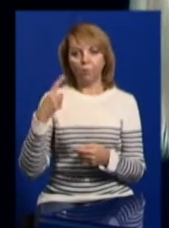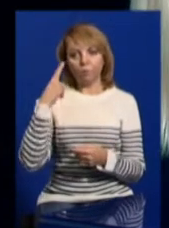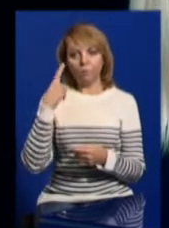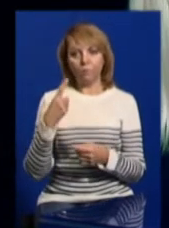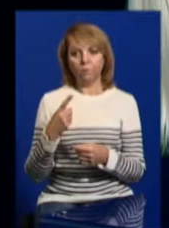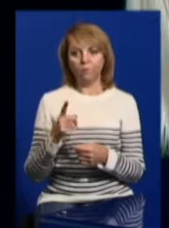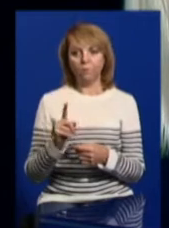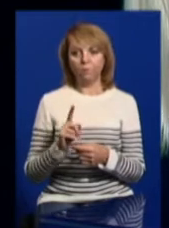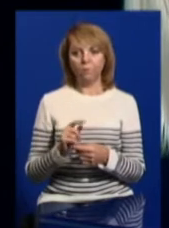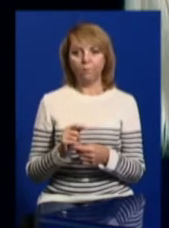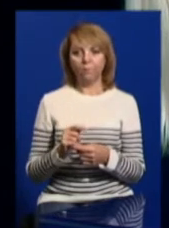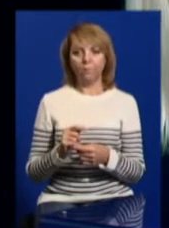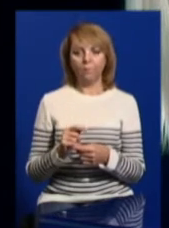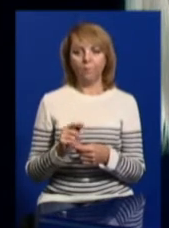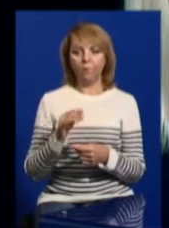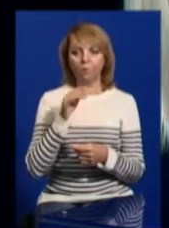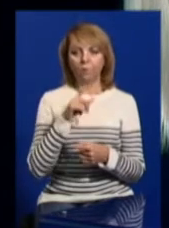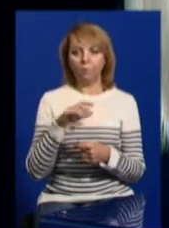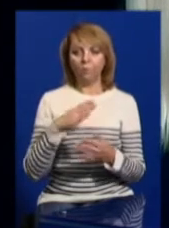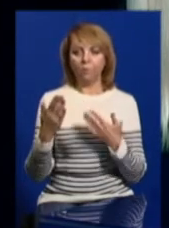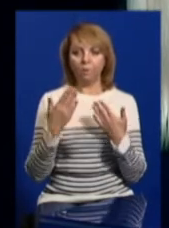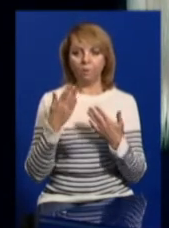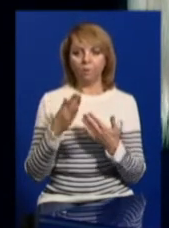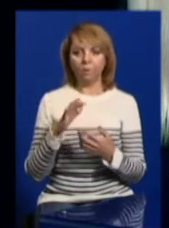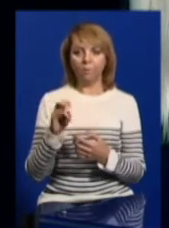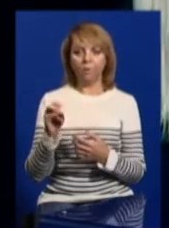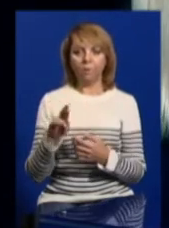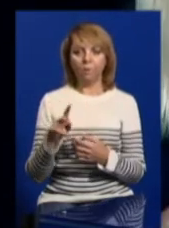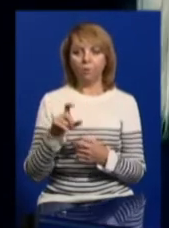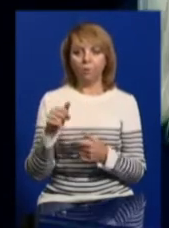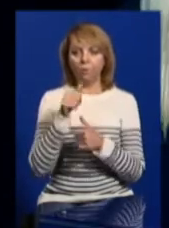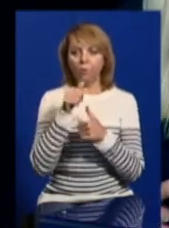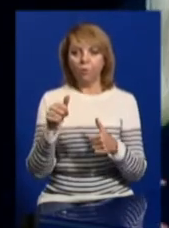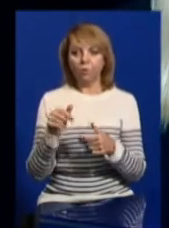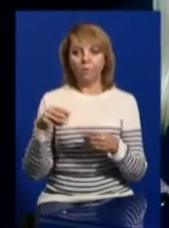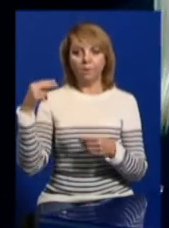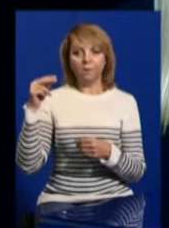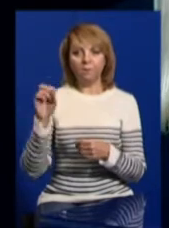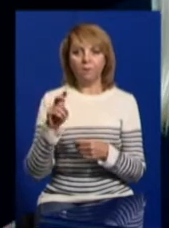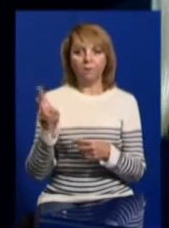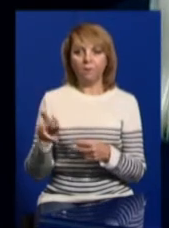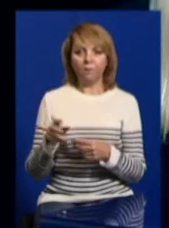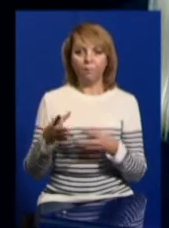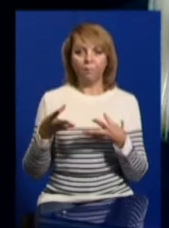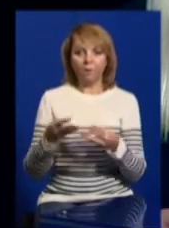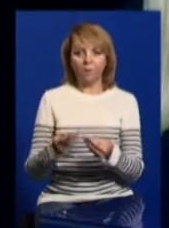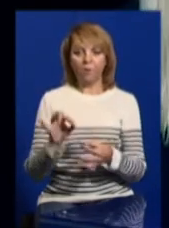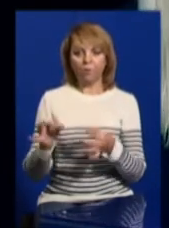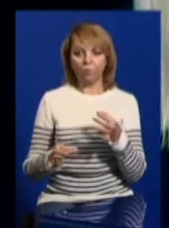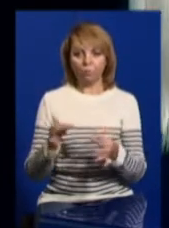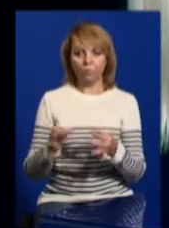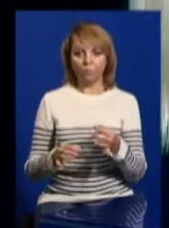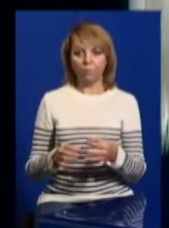от напередодні, коли спілкувалася з паном Перепелицею, говорили, що не може президент ніяк вплинути на судову